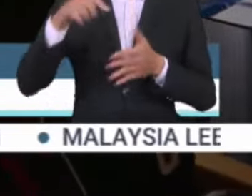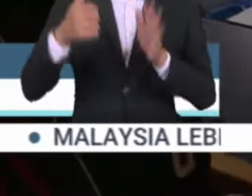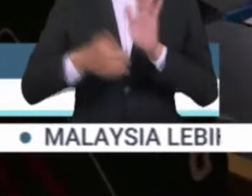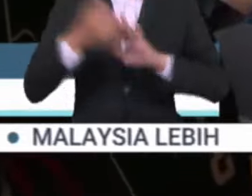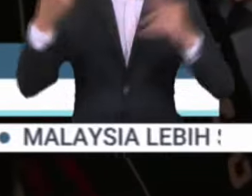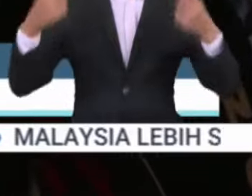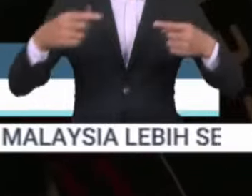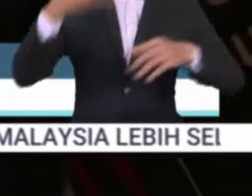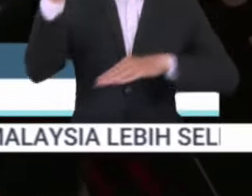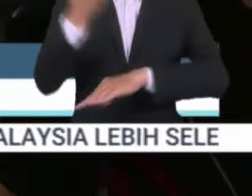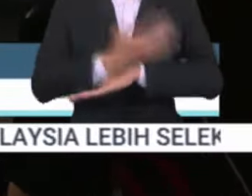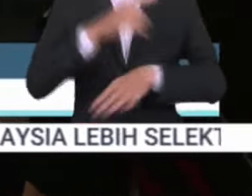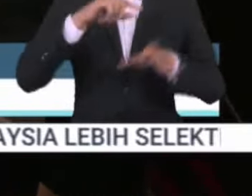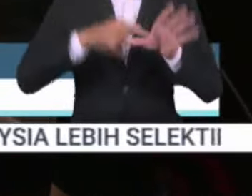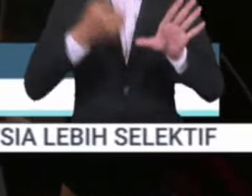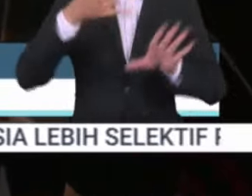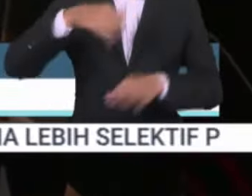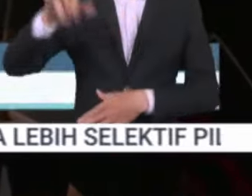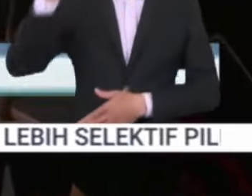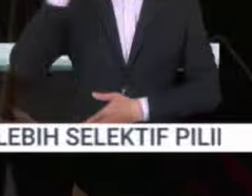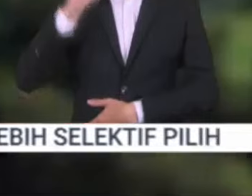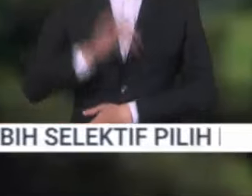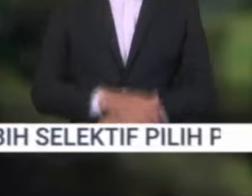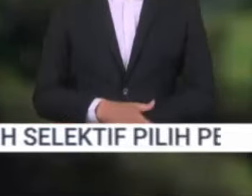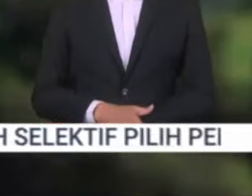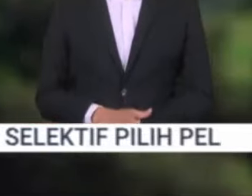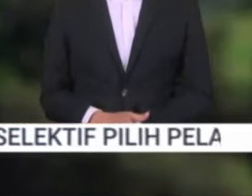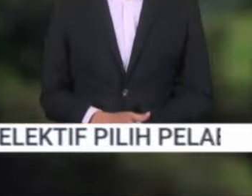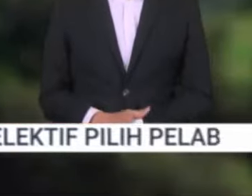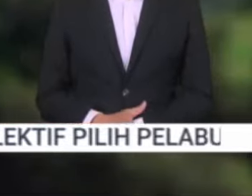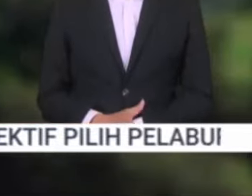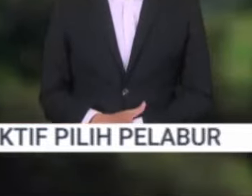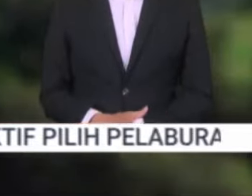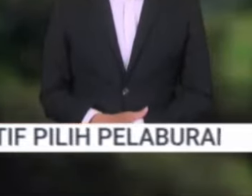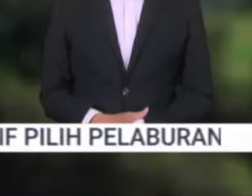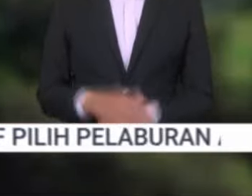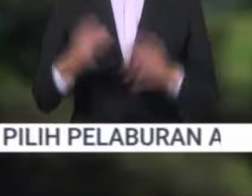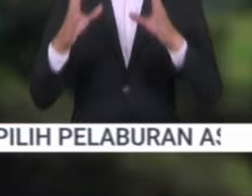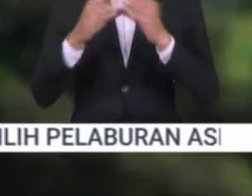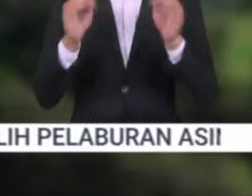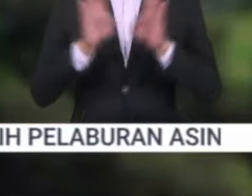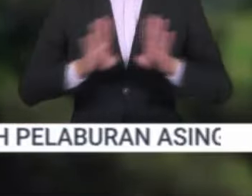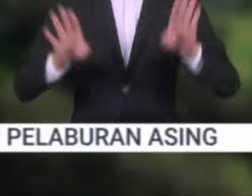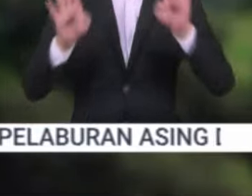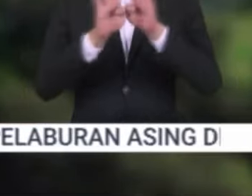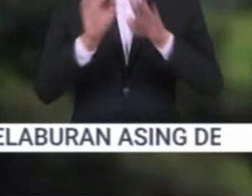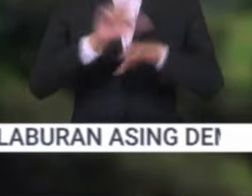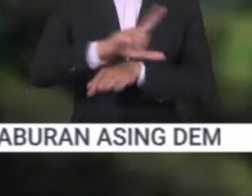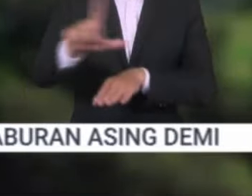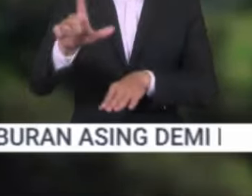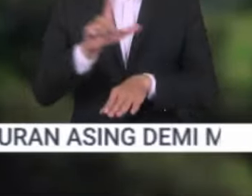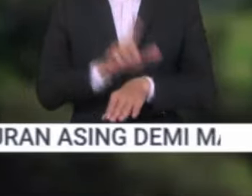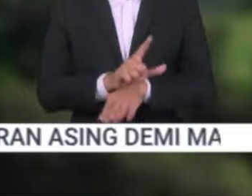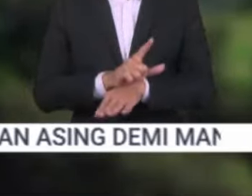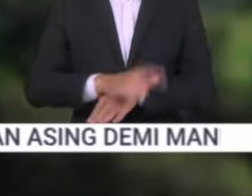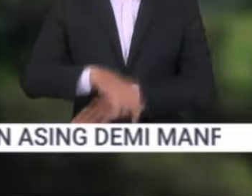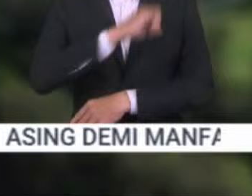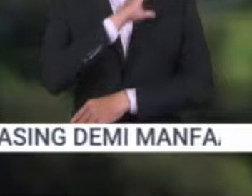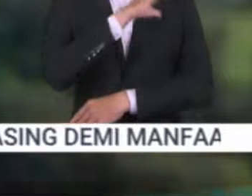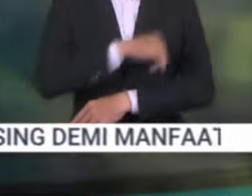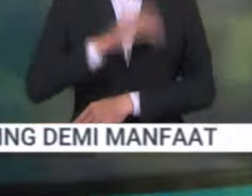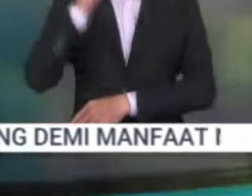Kejohanan berlangsung 5 hari sejak semalam. Sekian paparan dari Labuan, dari sungai ke